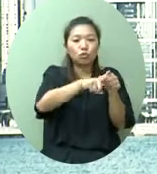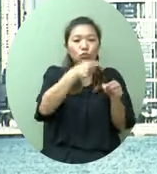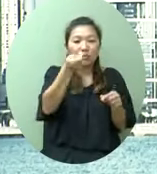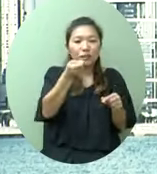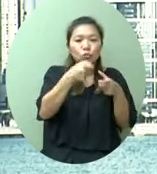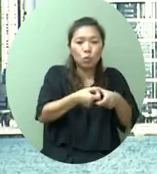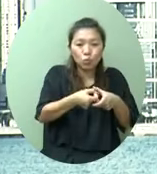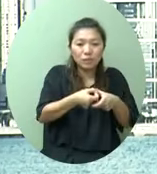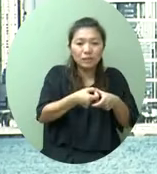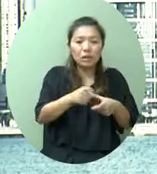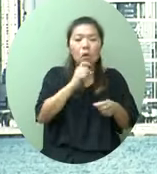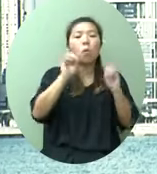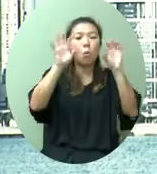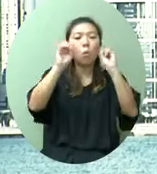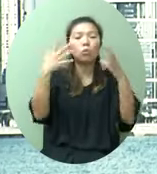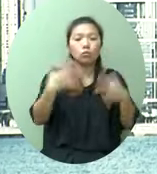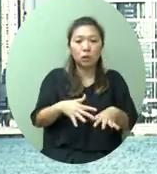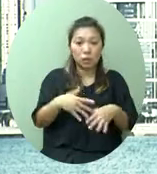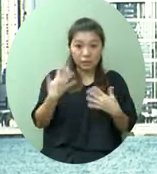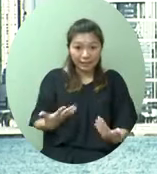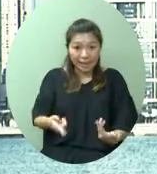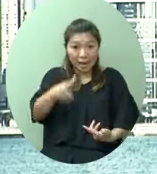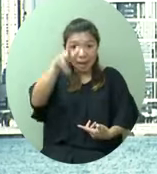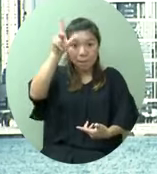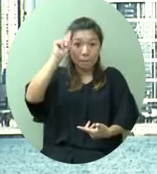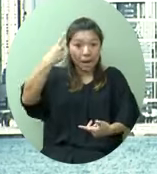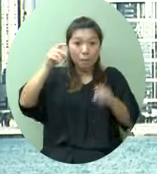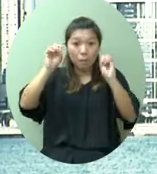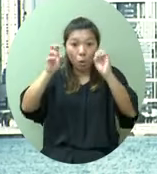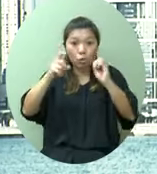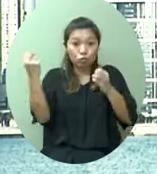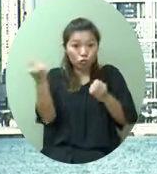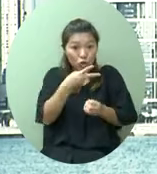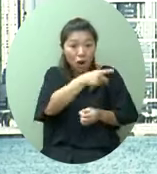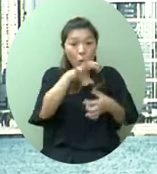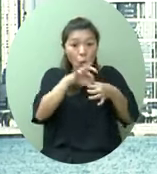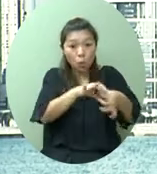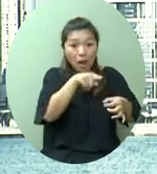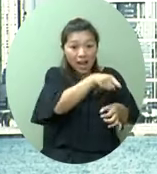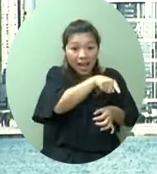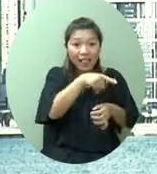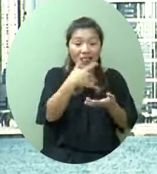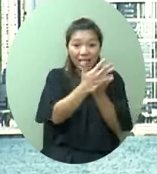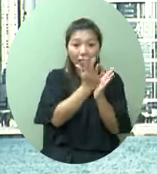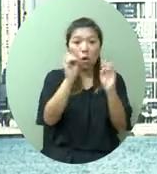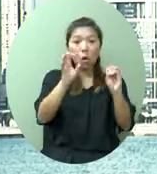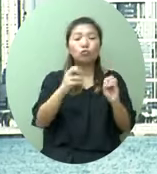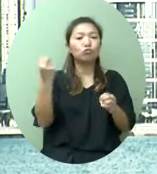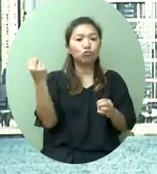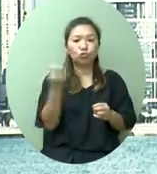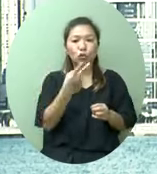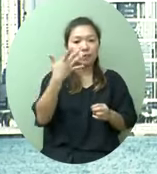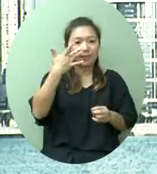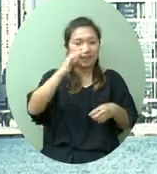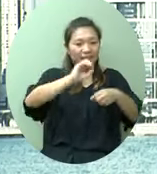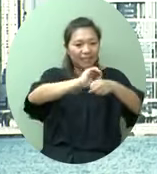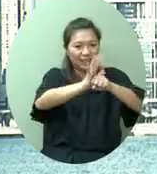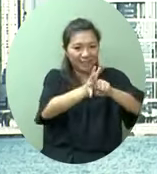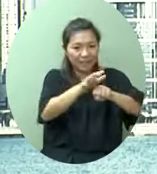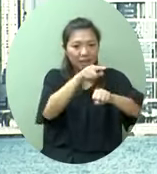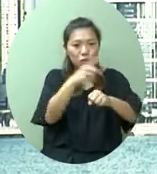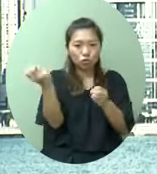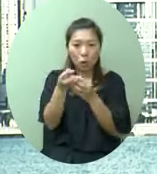布咗啦。咁所以施政報告係唔會再有篇幅咧去處理一啲係比較針對新冠疫情